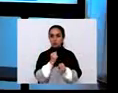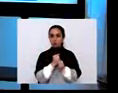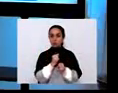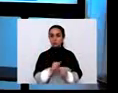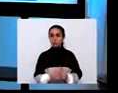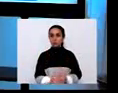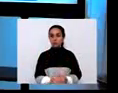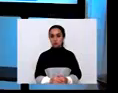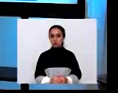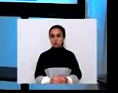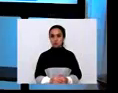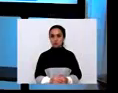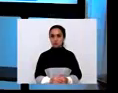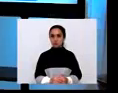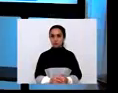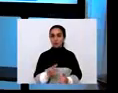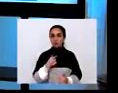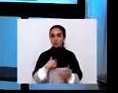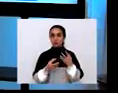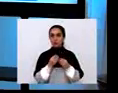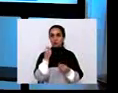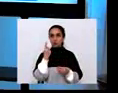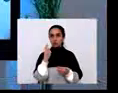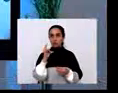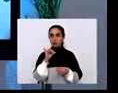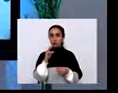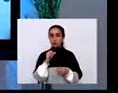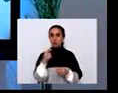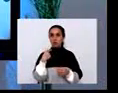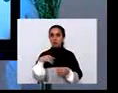одну синтаксическую функцию. Мы с тобой одного рода.